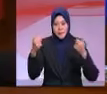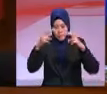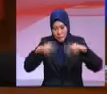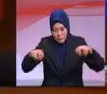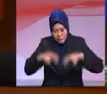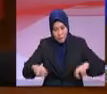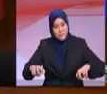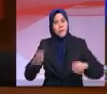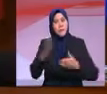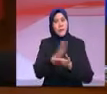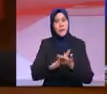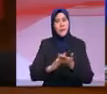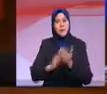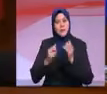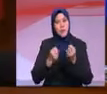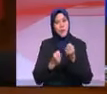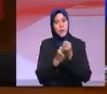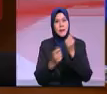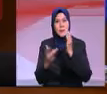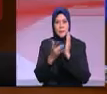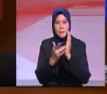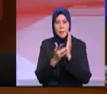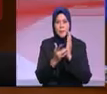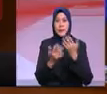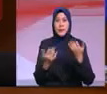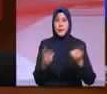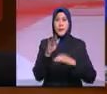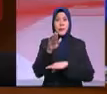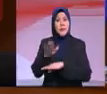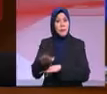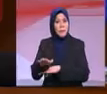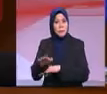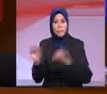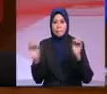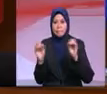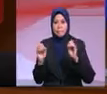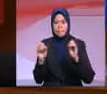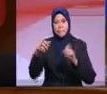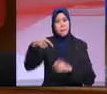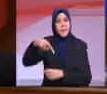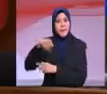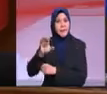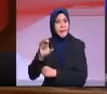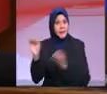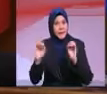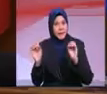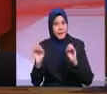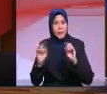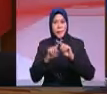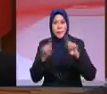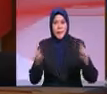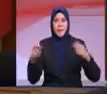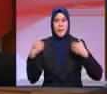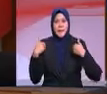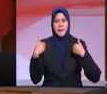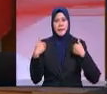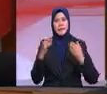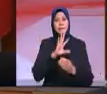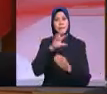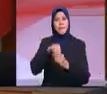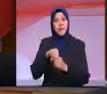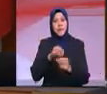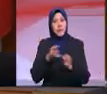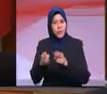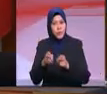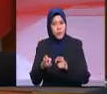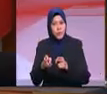Penyidikan dan Sokongan Teknikal. Dan pada petang ini kita tak ada sidang media, tetapi kita ada sesi libat urus ni,